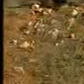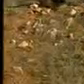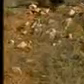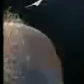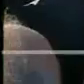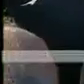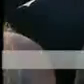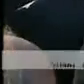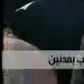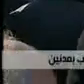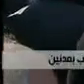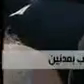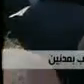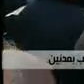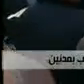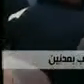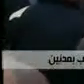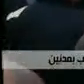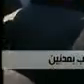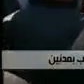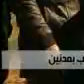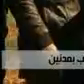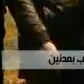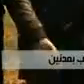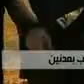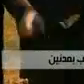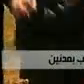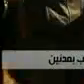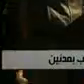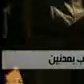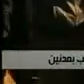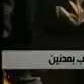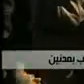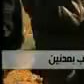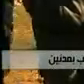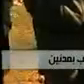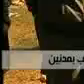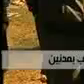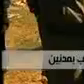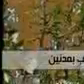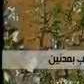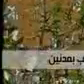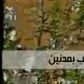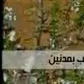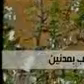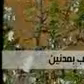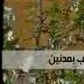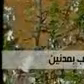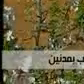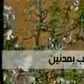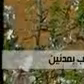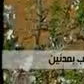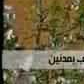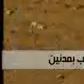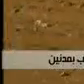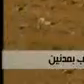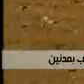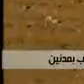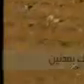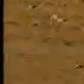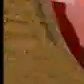وفد من وزارة التعليم العالي يطلع في المدينة على الأرض المخصصة لإنجاز مشروع كلية الطب في المدينة.